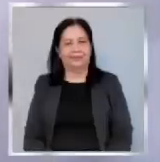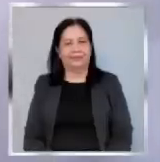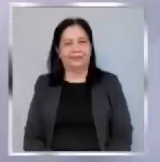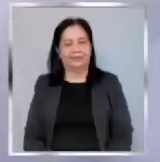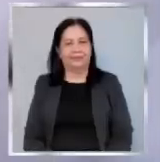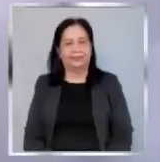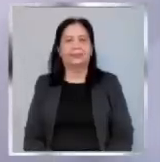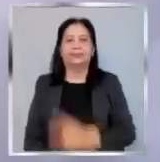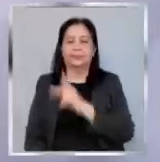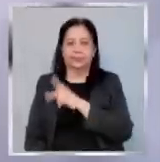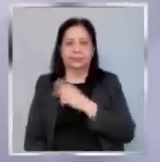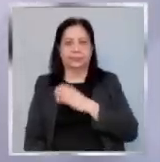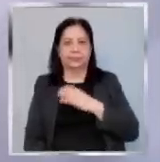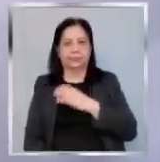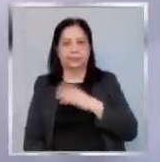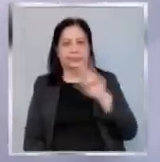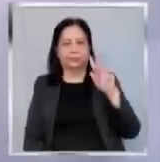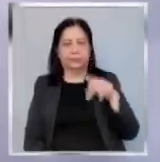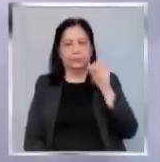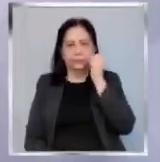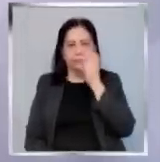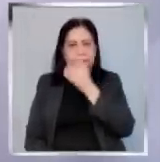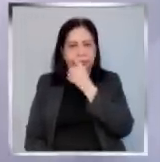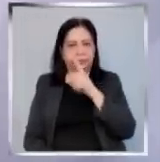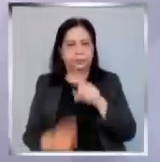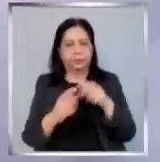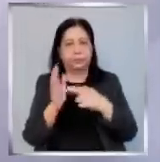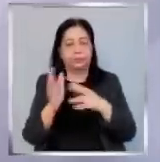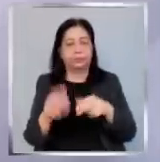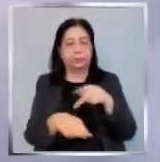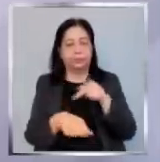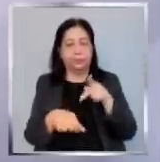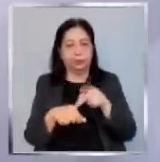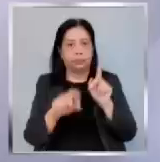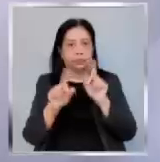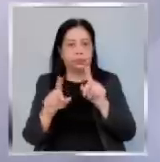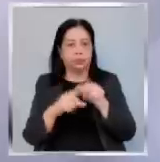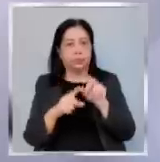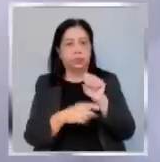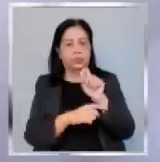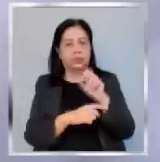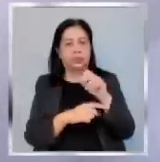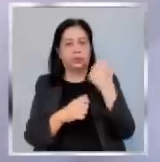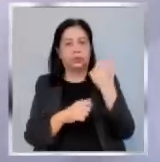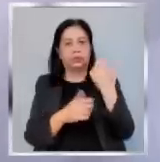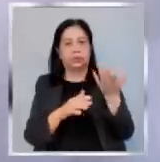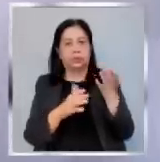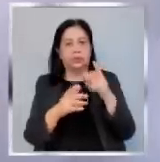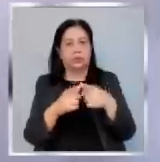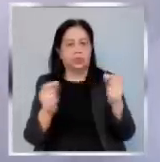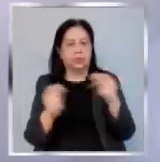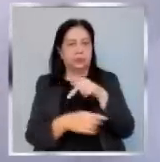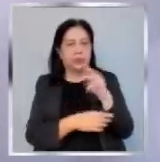Personal na nakiramay si Vice President Sara Duterte bilang kinatawan ng Pilipinas sa state funeral ng namayapang si Japanese Prime